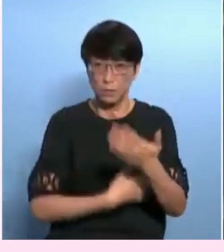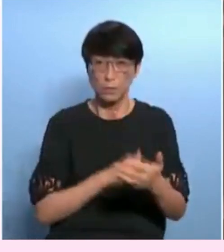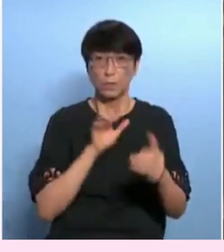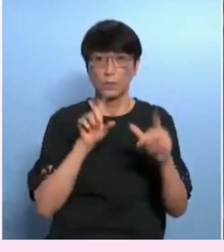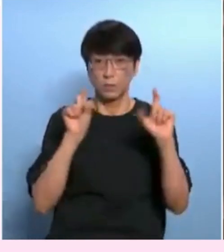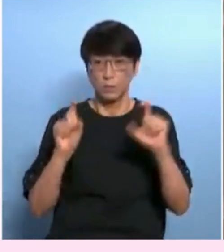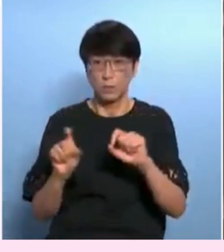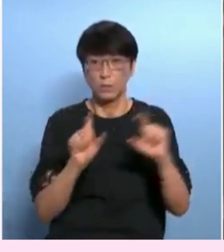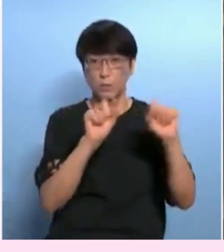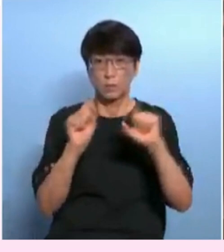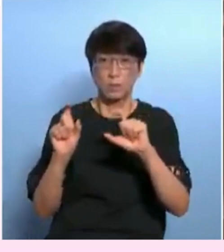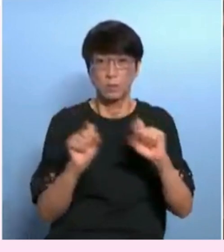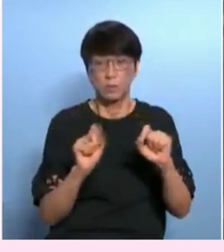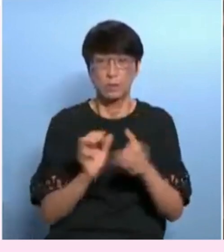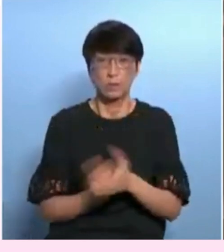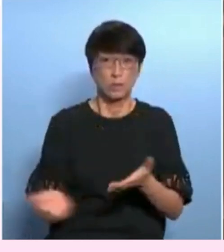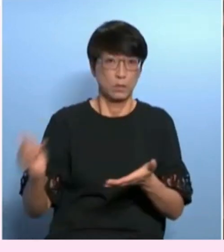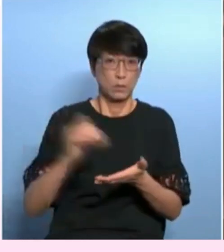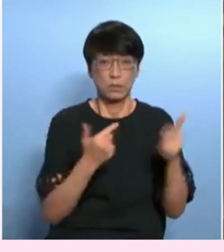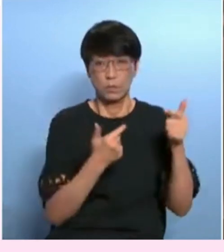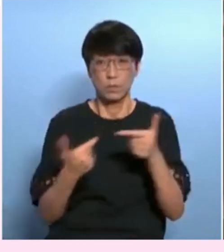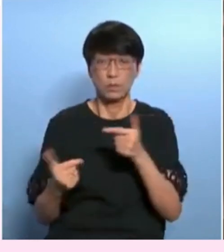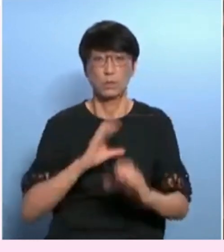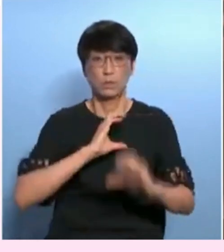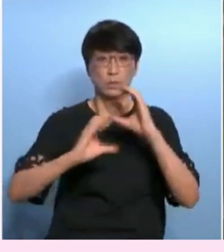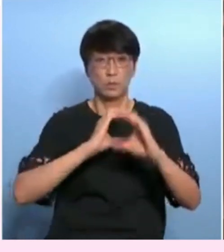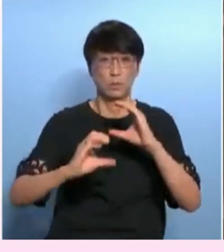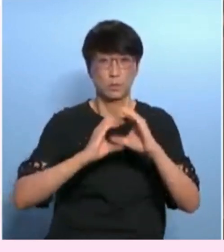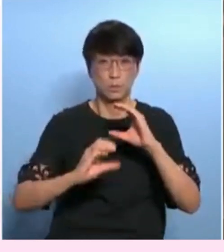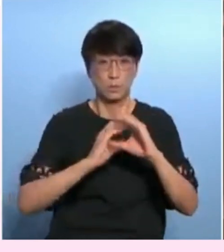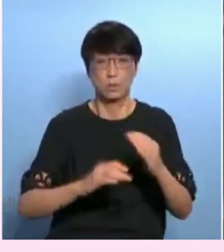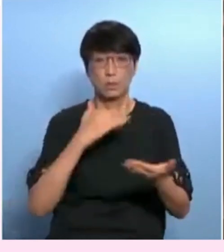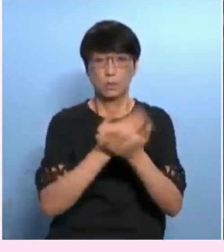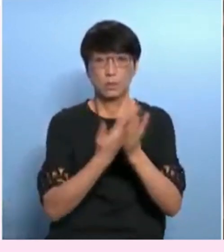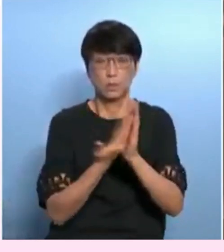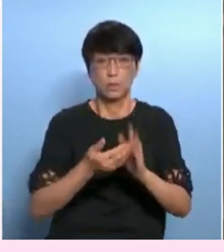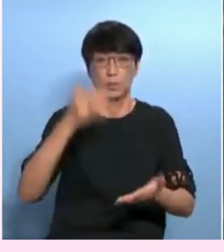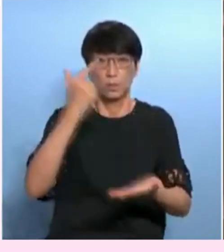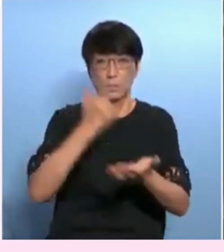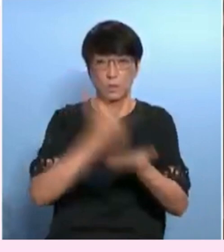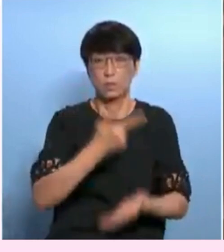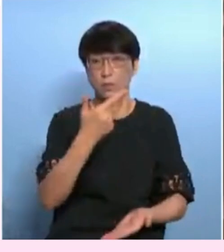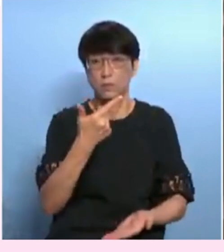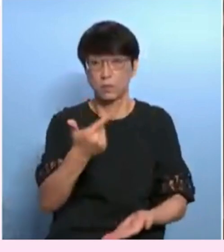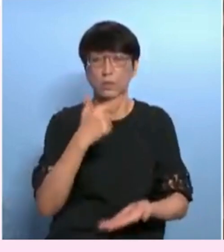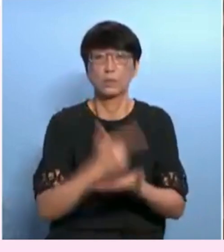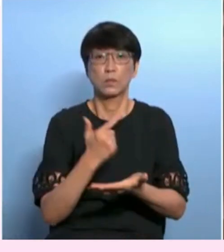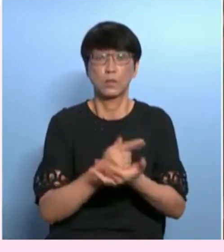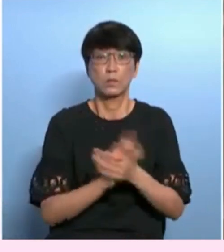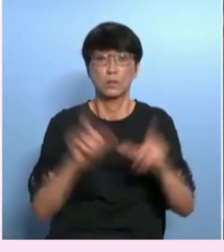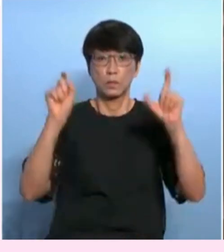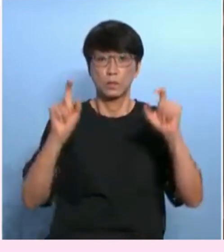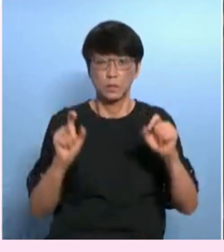遠係冇話止境嘅，即係 communication 咧，永遠係 the more the merrier 啊，越多越好。咁呢一方面咧，點樣將個道理講清